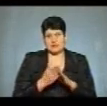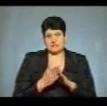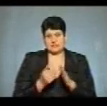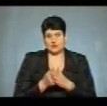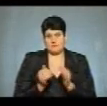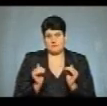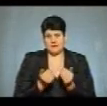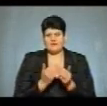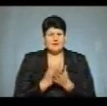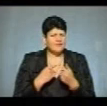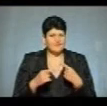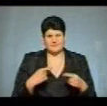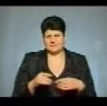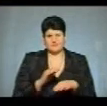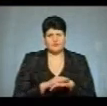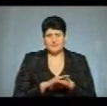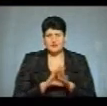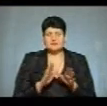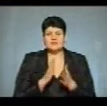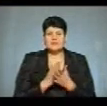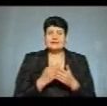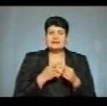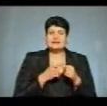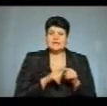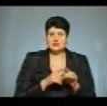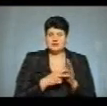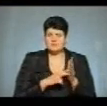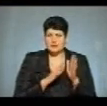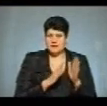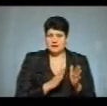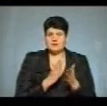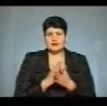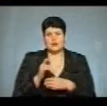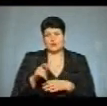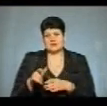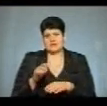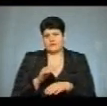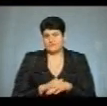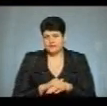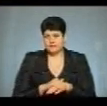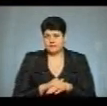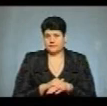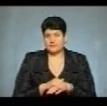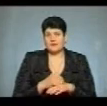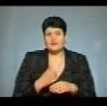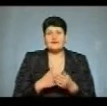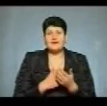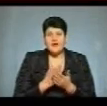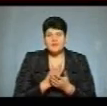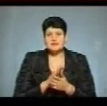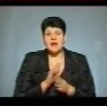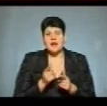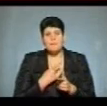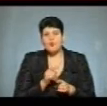Ну, є різні фактори. Є фактори як чисто технічного плану, так і фактори людські. Тобто якісне або